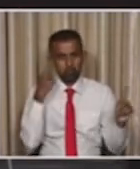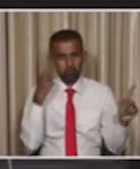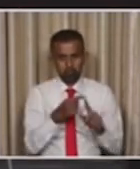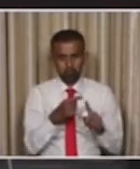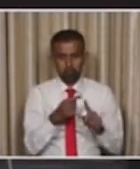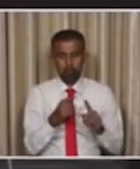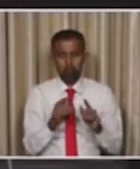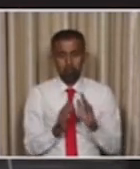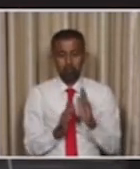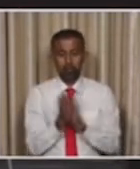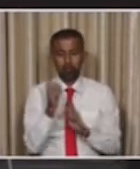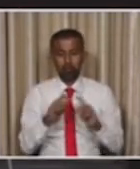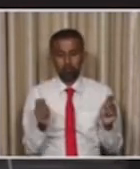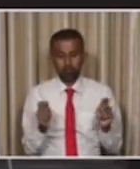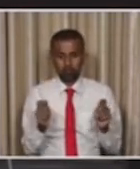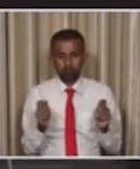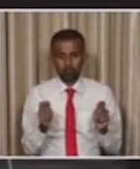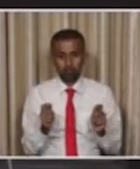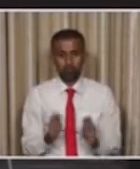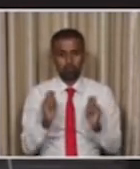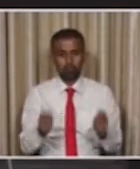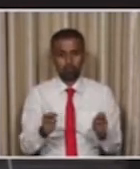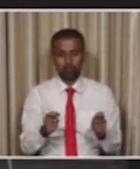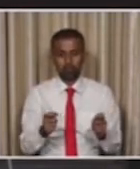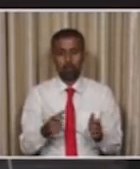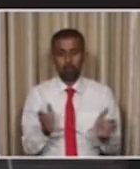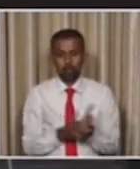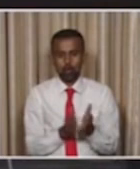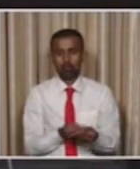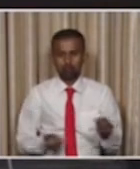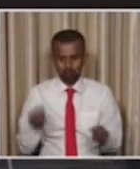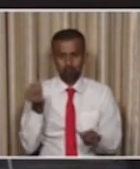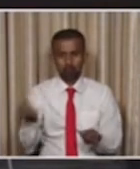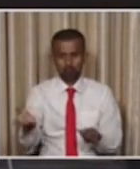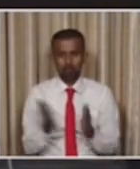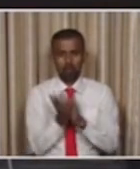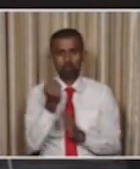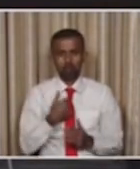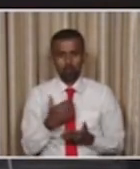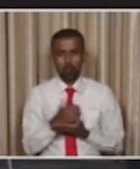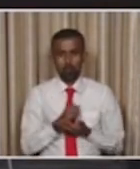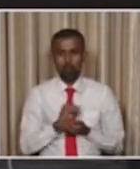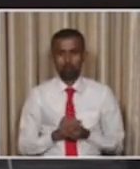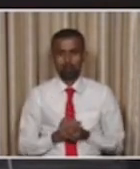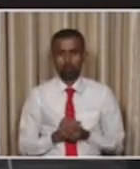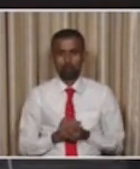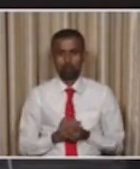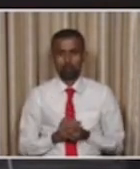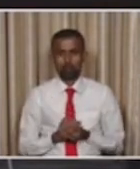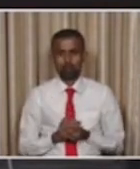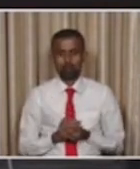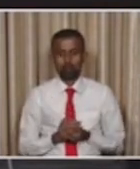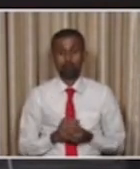ඒ වරප්‍රසාද කඩවීම මේ සභාවට ඉදිරිපත් කළා වරප්‍රසාද කමිටුවට යොමු කිරීමේ අයිතිය අපි හැමෝටම තියෙනවා. ඊළඟට කරු